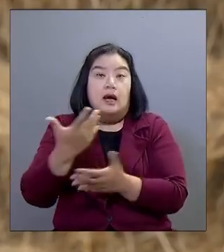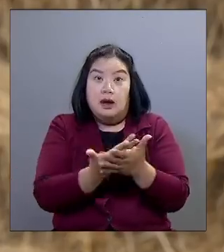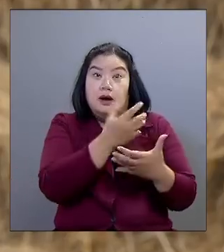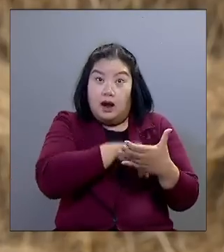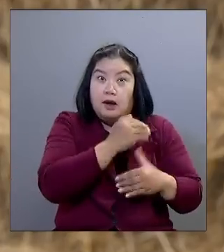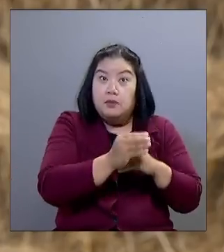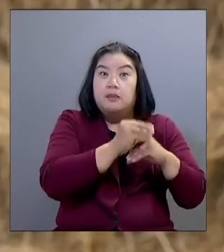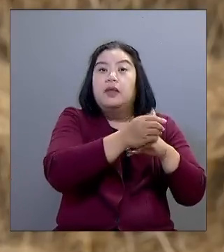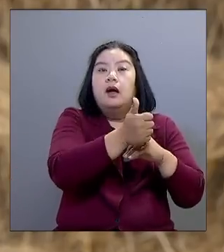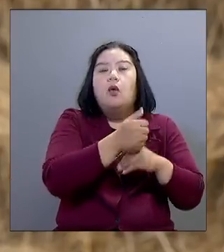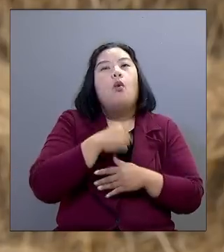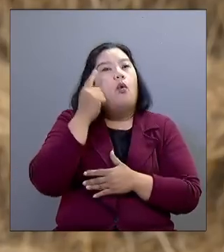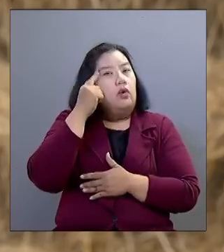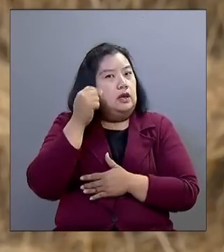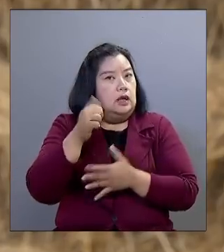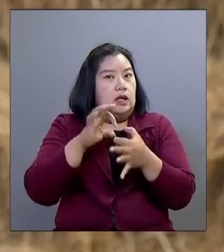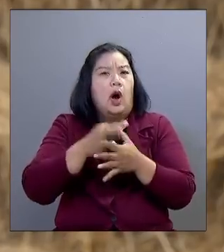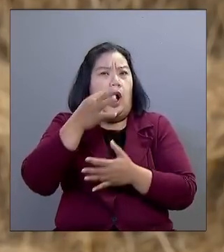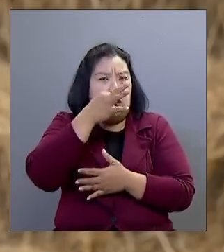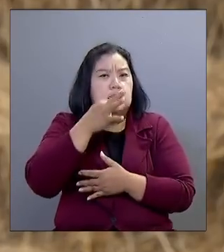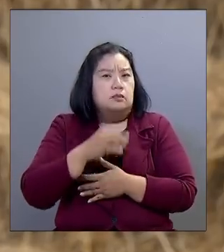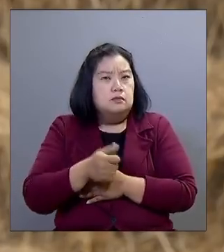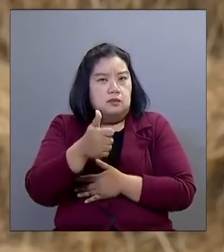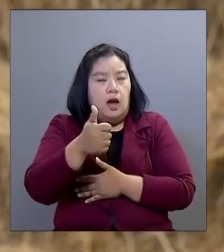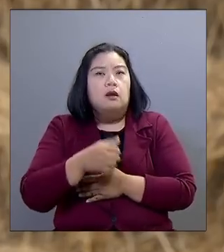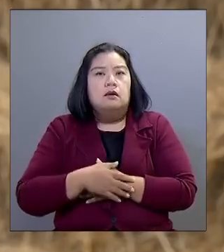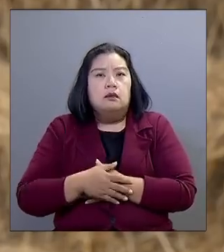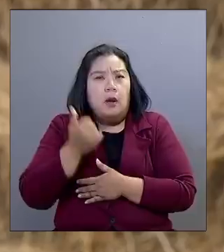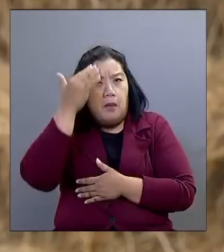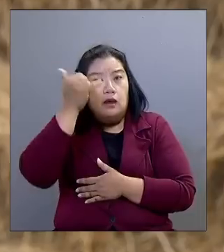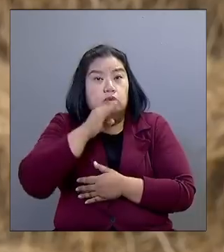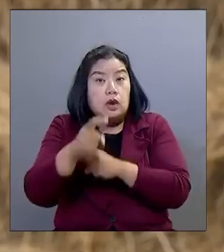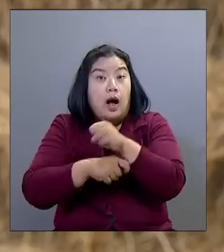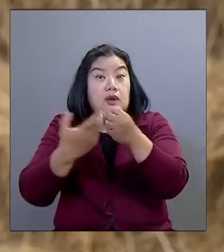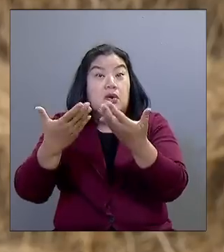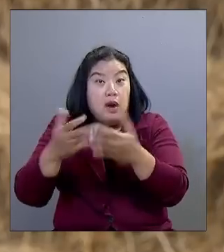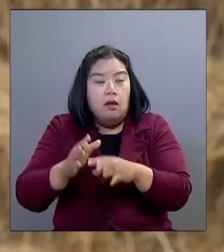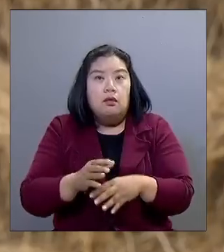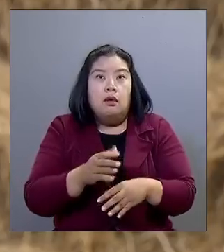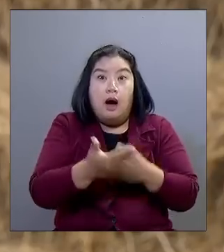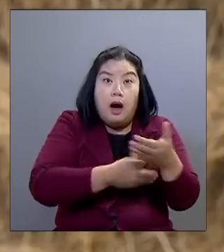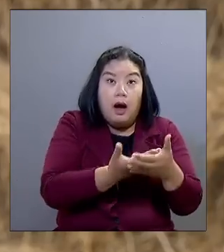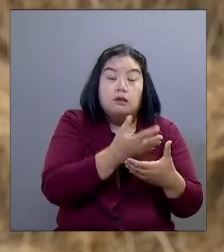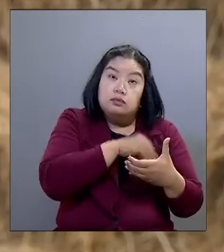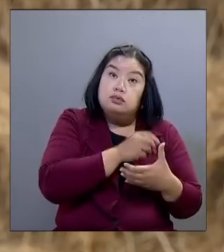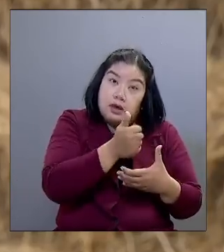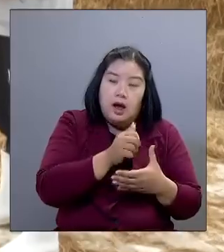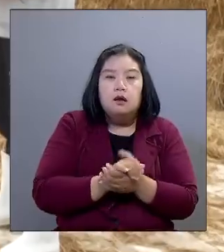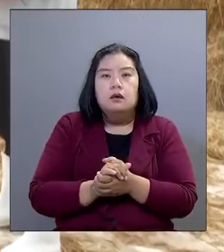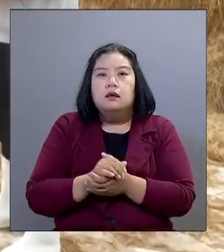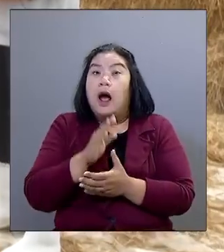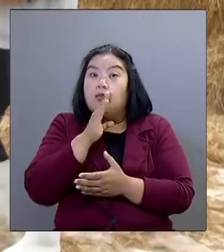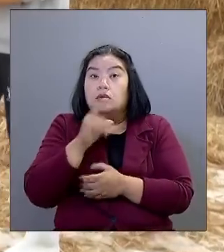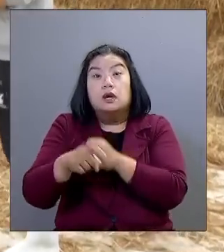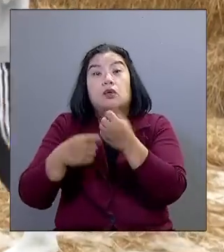ว่ามันเป็นช่องทางในการทำอาชีพใหม่จากปกติแล้วหลังฤดูเก็บเกี่ยวเนี่ยค่ะเขาก็จะบางพื้นที่อาจจะว่างงานแต่